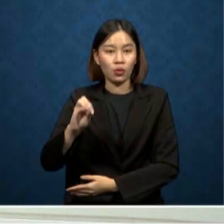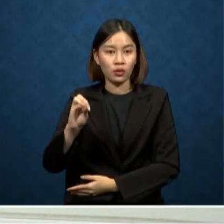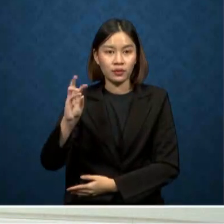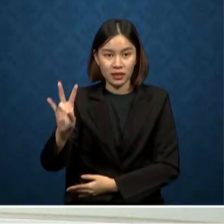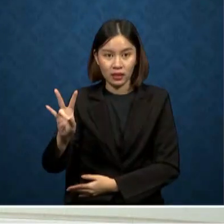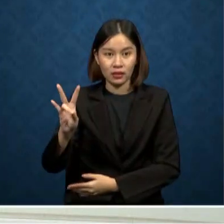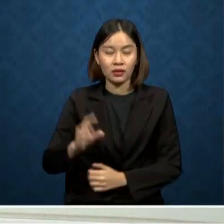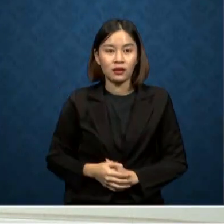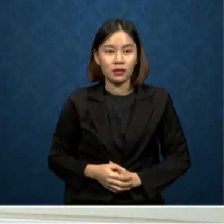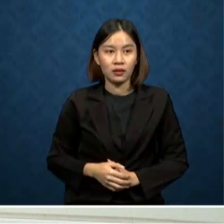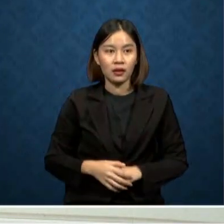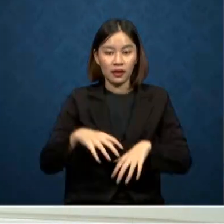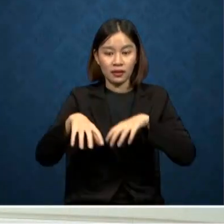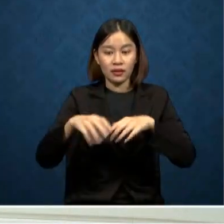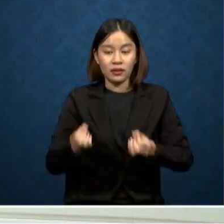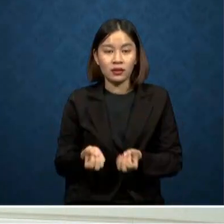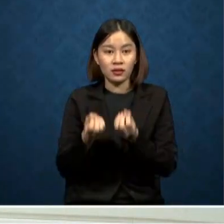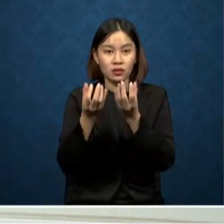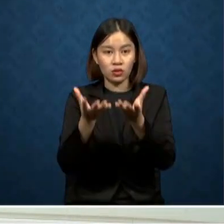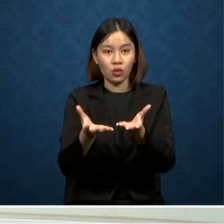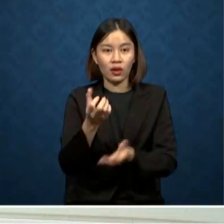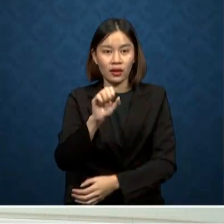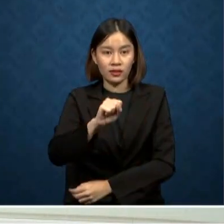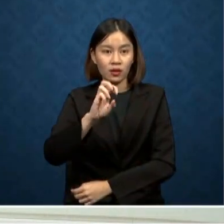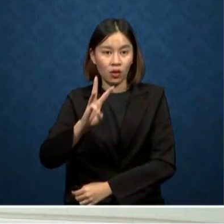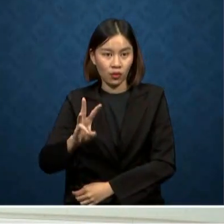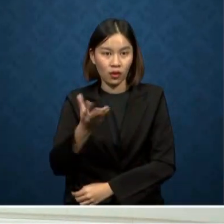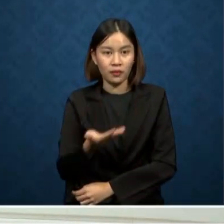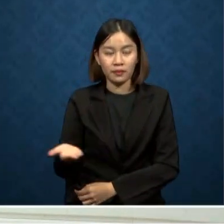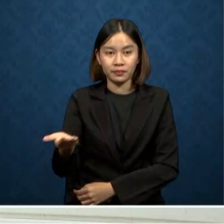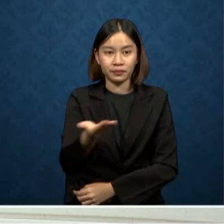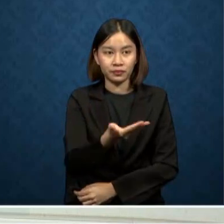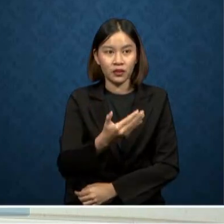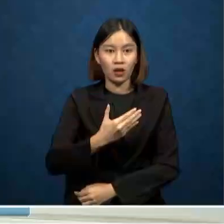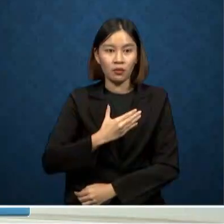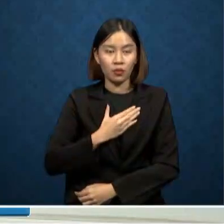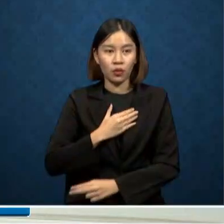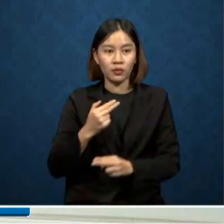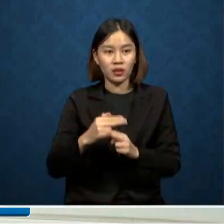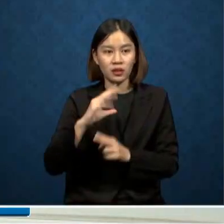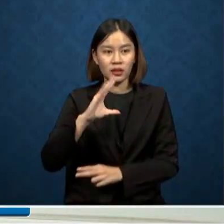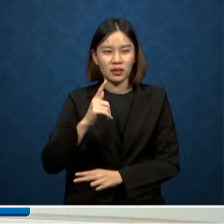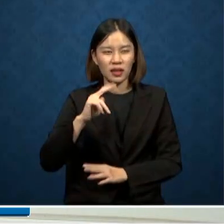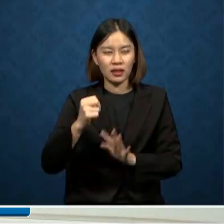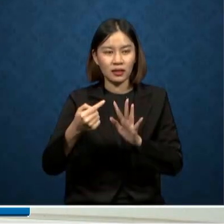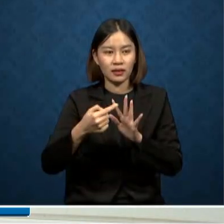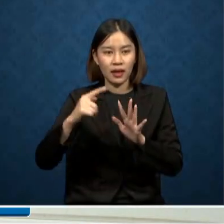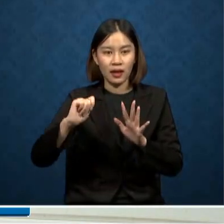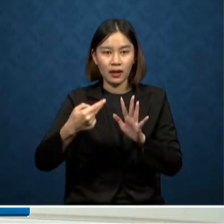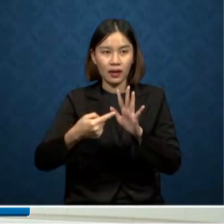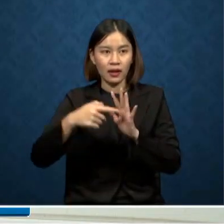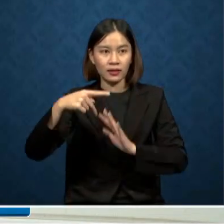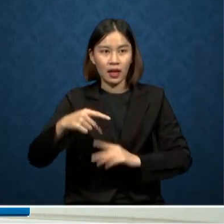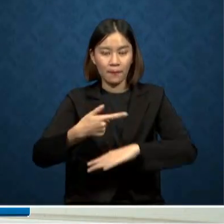2567ที่ได้จัดส่งมาให้วุฒิสภาผมพลเอกชนทัพอินทมระ